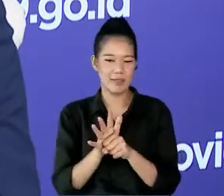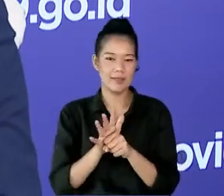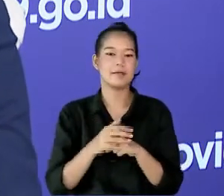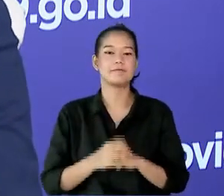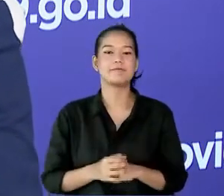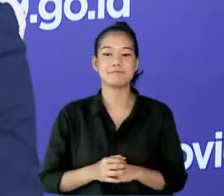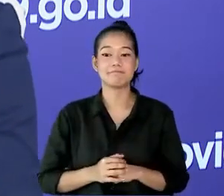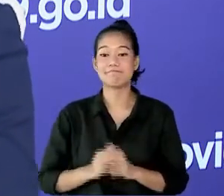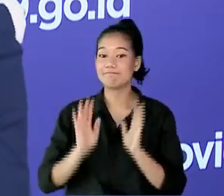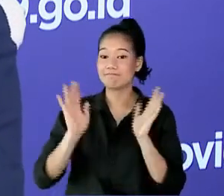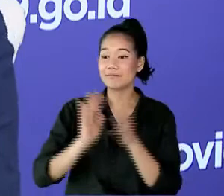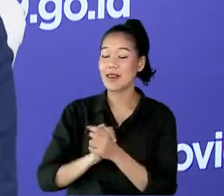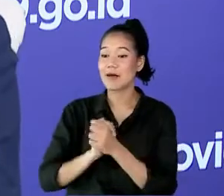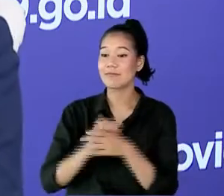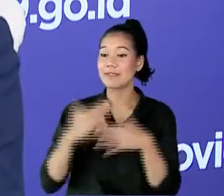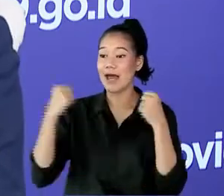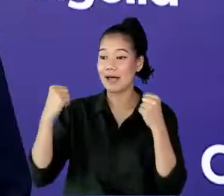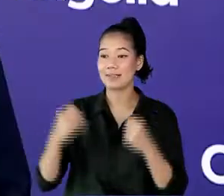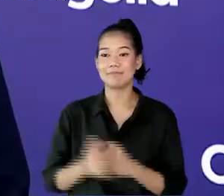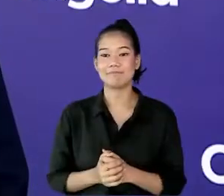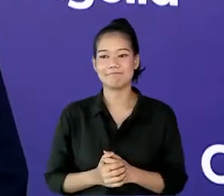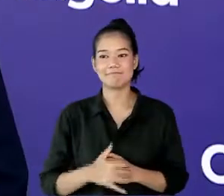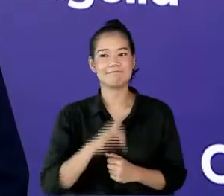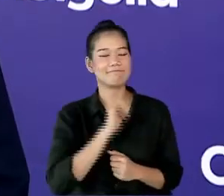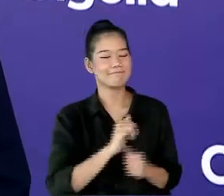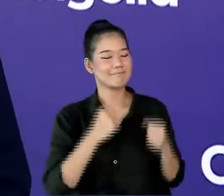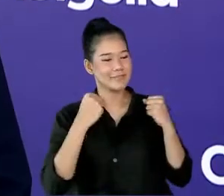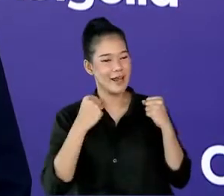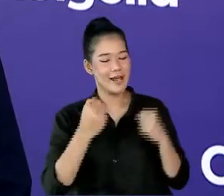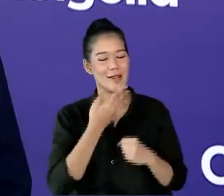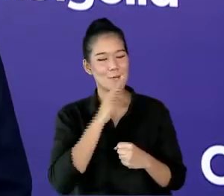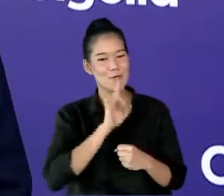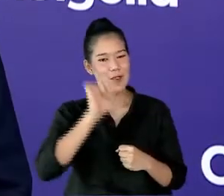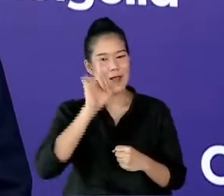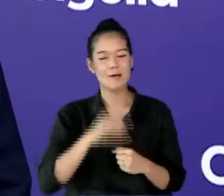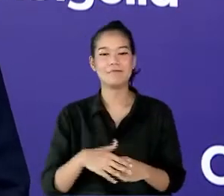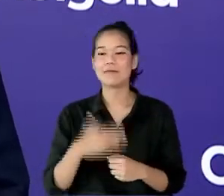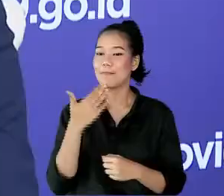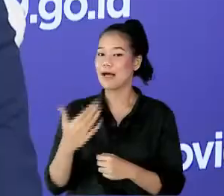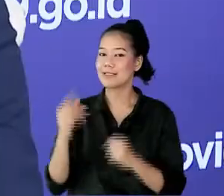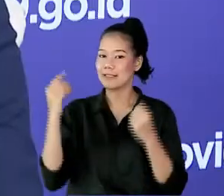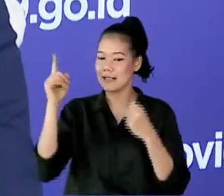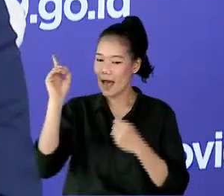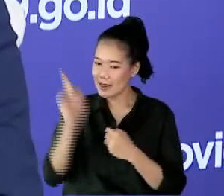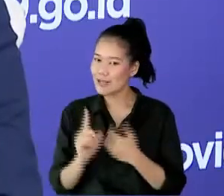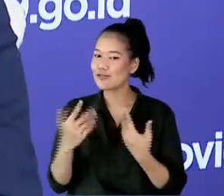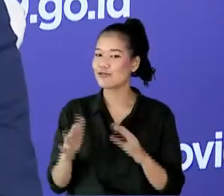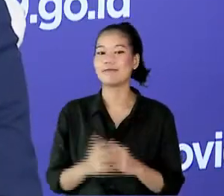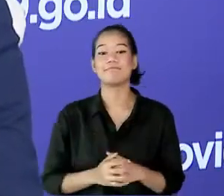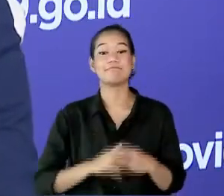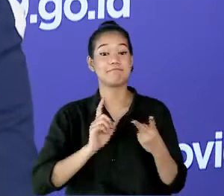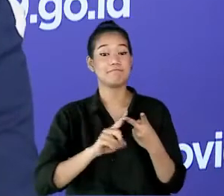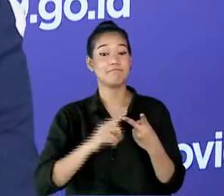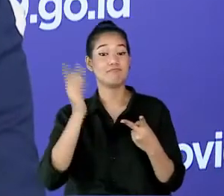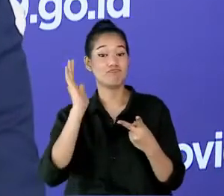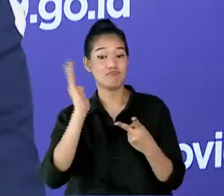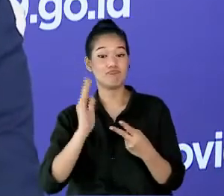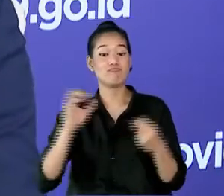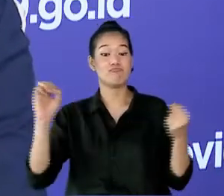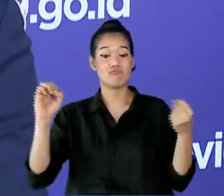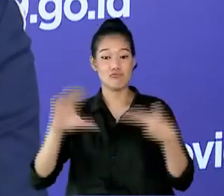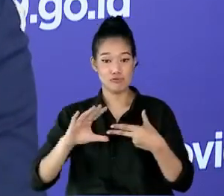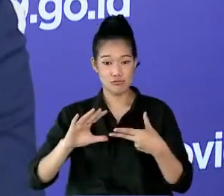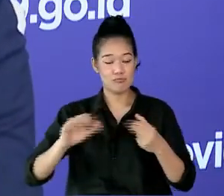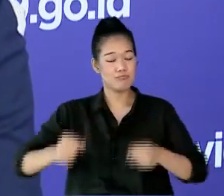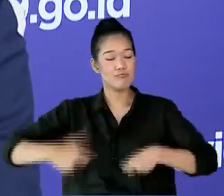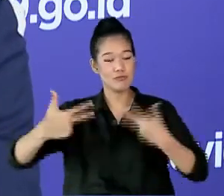COVID-19. Salam sehat, Mas Sony. Sehat ya? Sehat, Bung Boy. Alhamdulillah. Terima kasih sudah hadir. Narasumber berikutnya telah tergabung